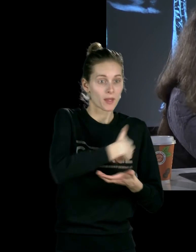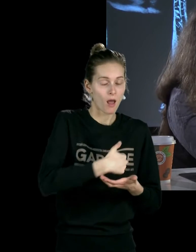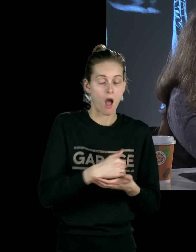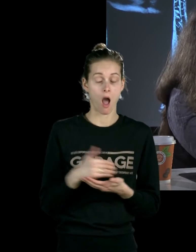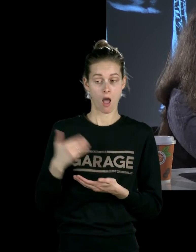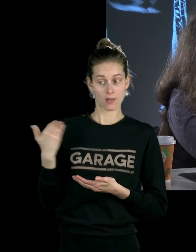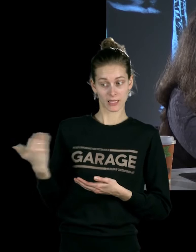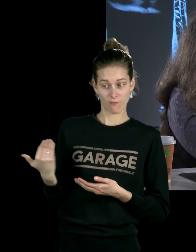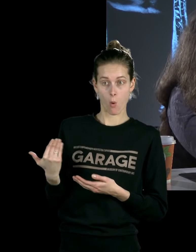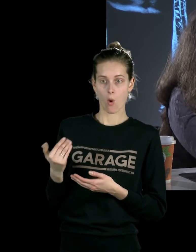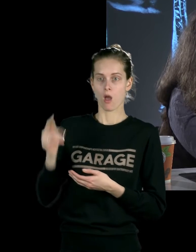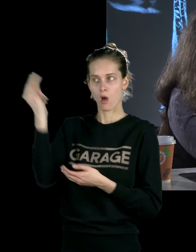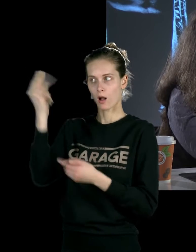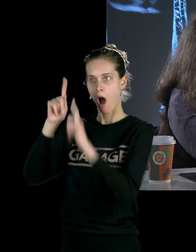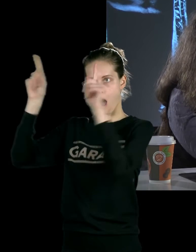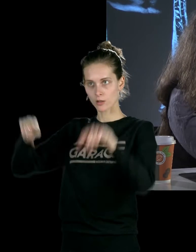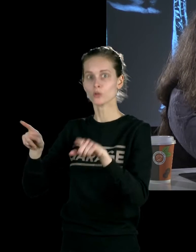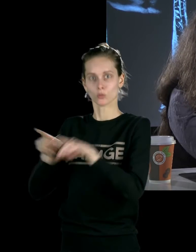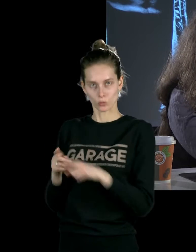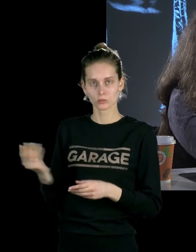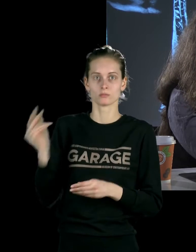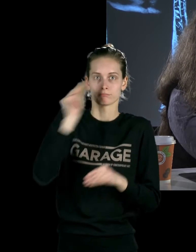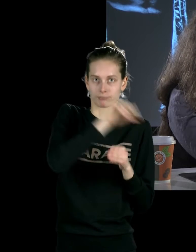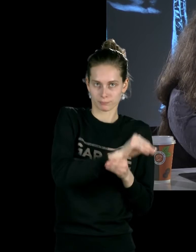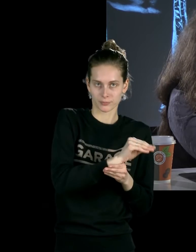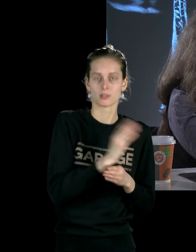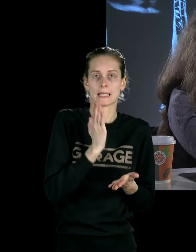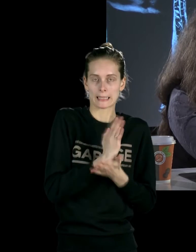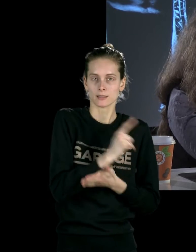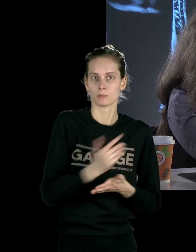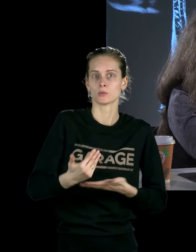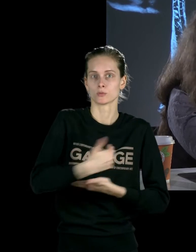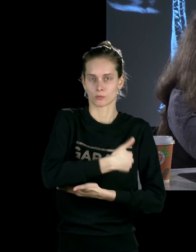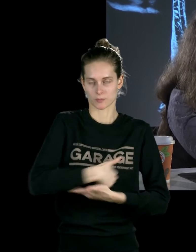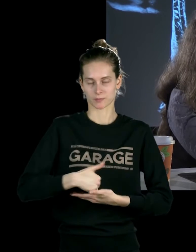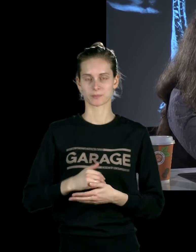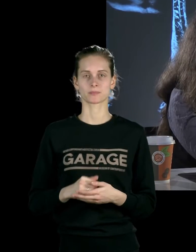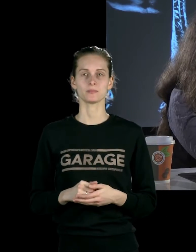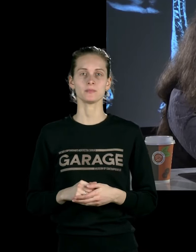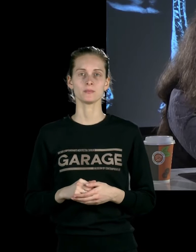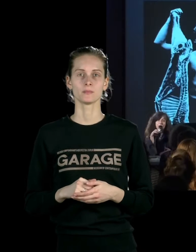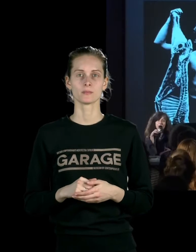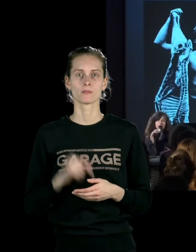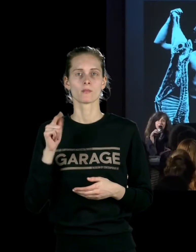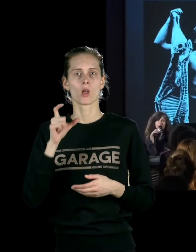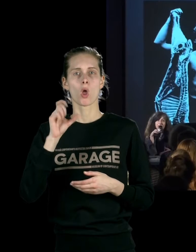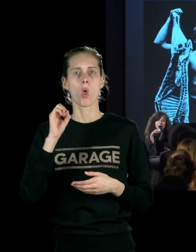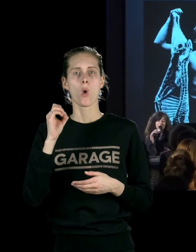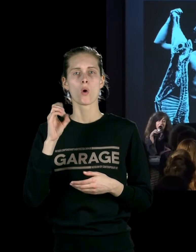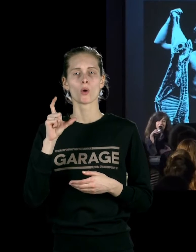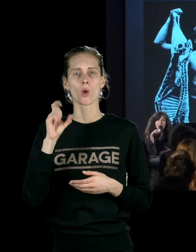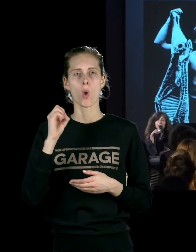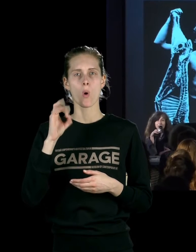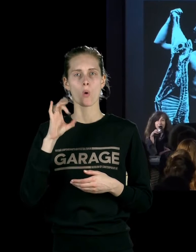такая постоянная связь. Но при этом художники эти, как мне кажется, являются не столь очевидны. Как бы Хёрст очень сложно назвать